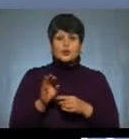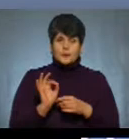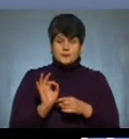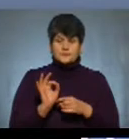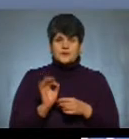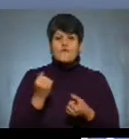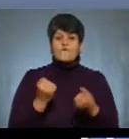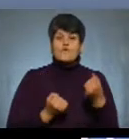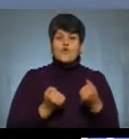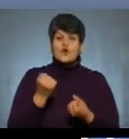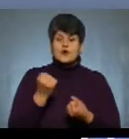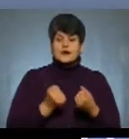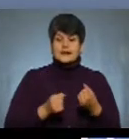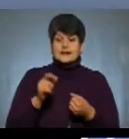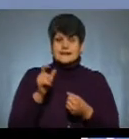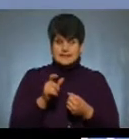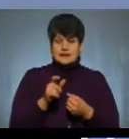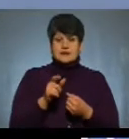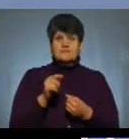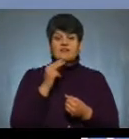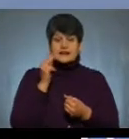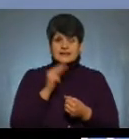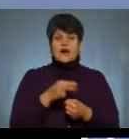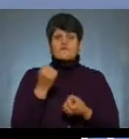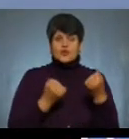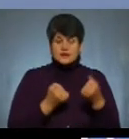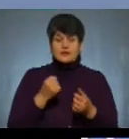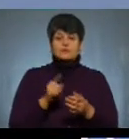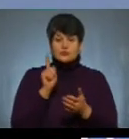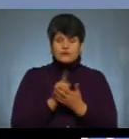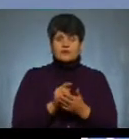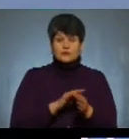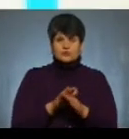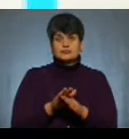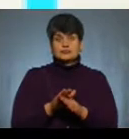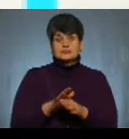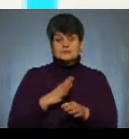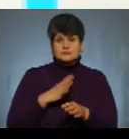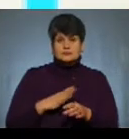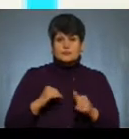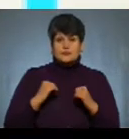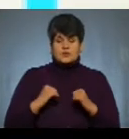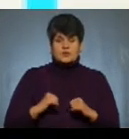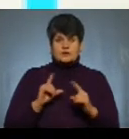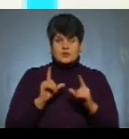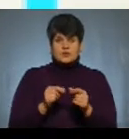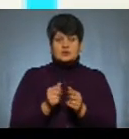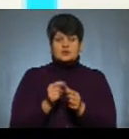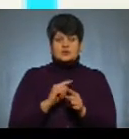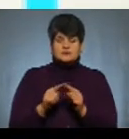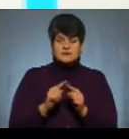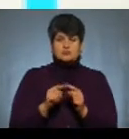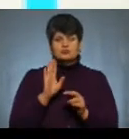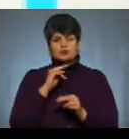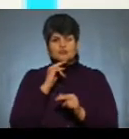то водії, знову ж таки, вона є їхня, бо вони мають дотримуватися швидкості, інтервалу, бокового,